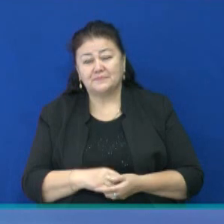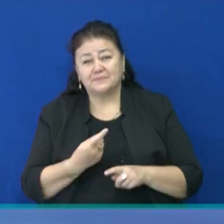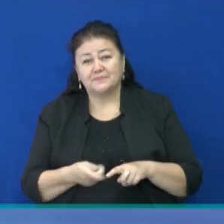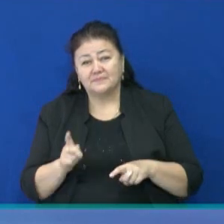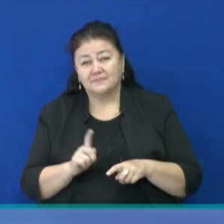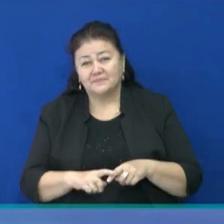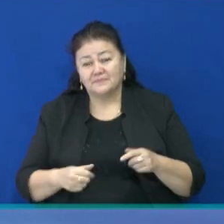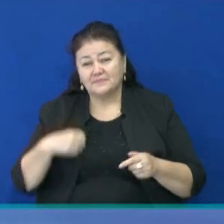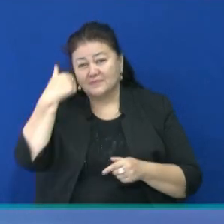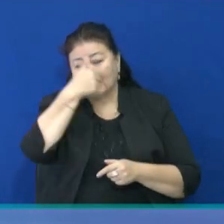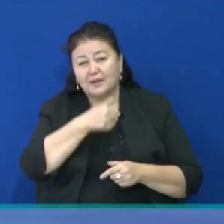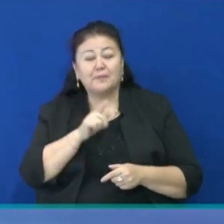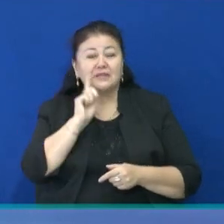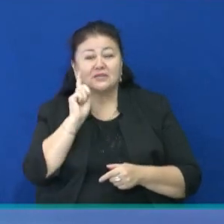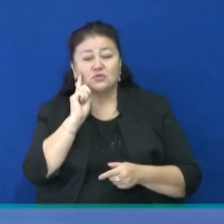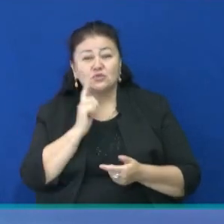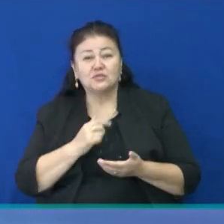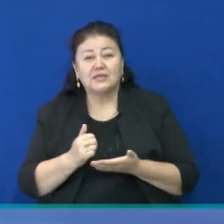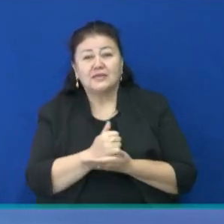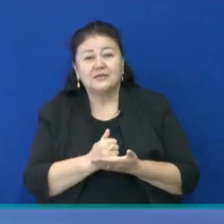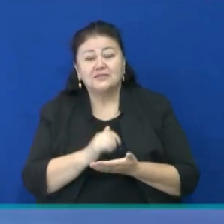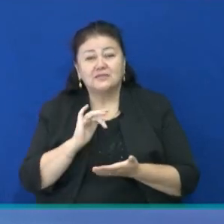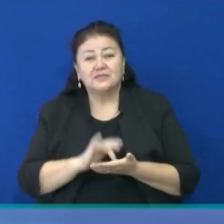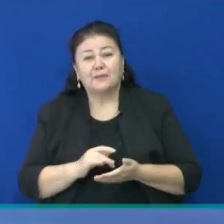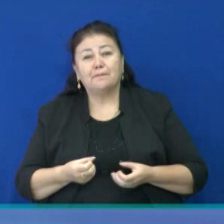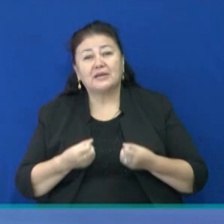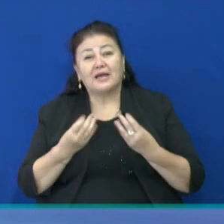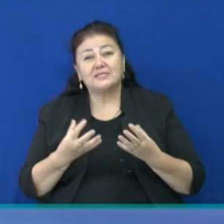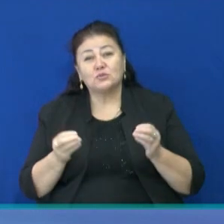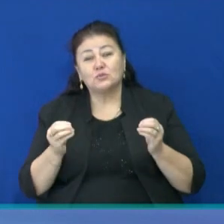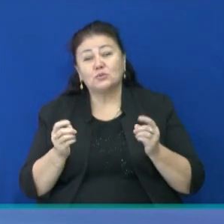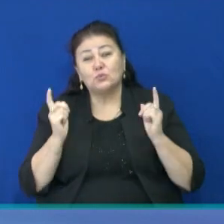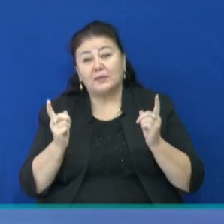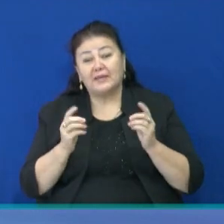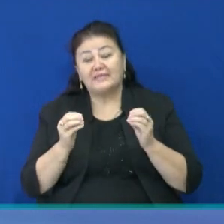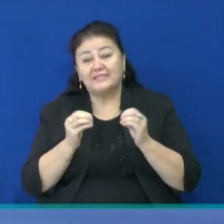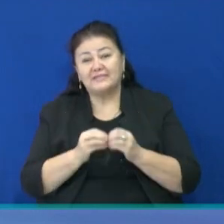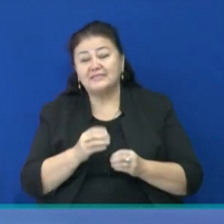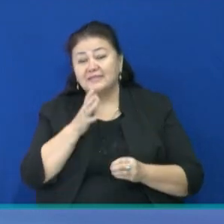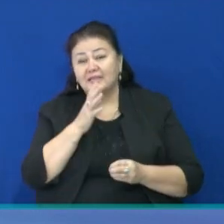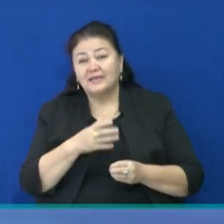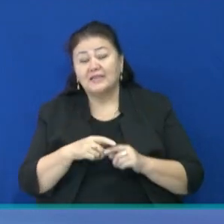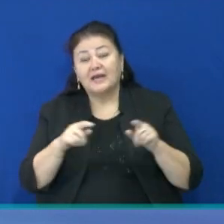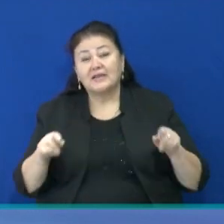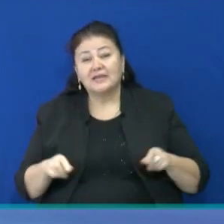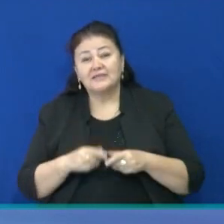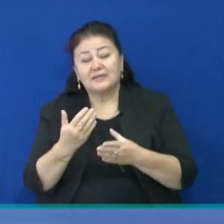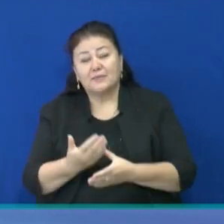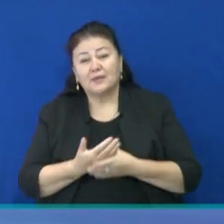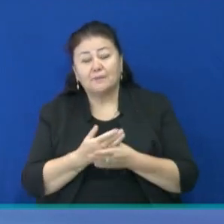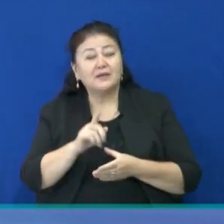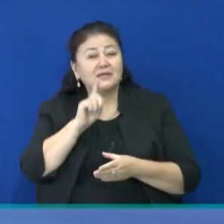В этом году молодежный ресурсный центр города отмечает свое десятилетие. За это время организация поспособствовала становлению